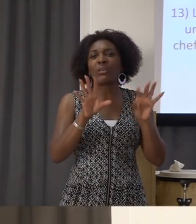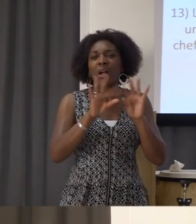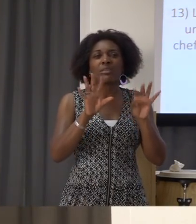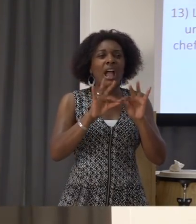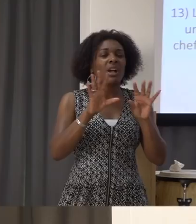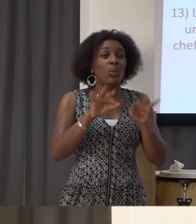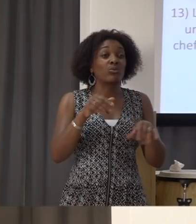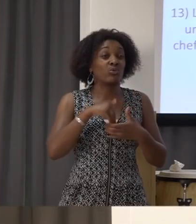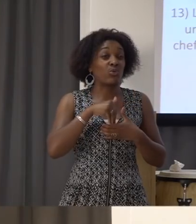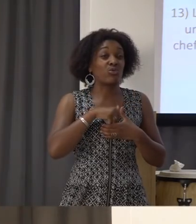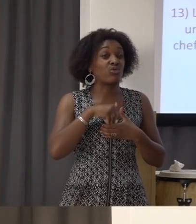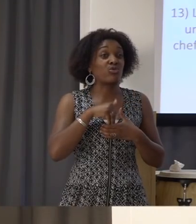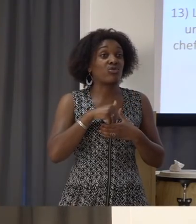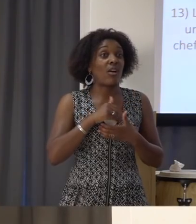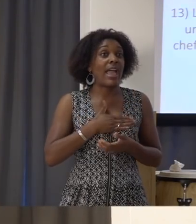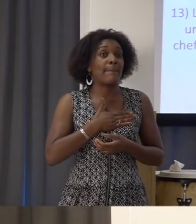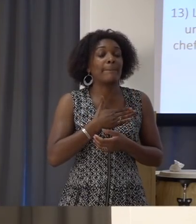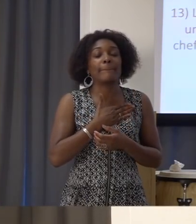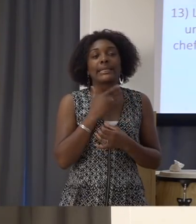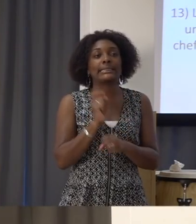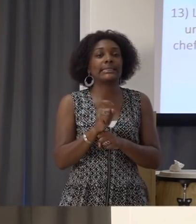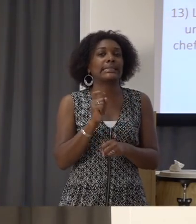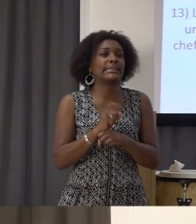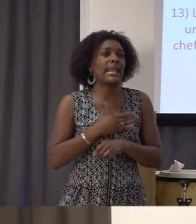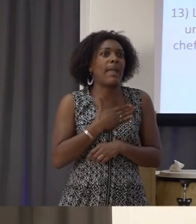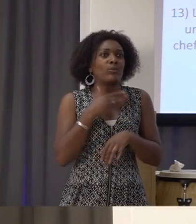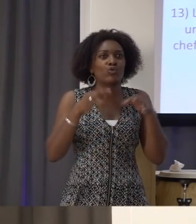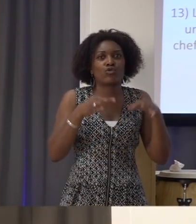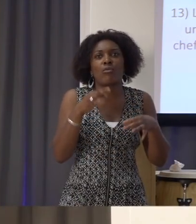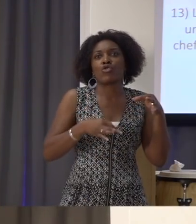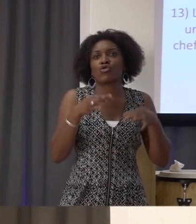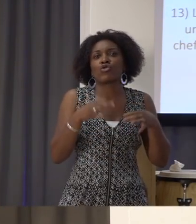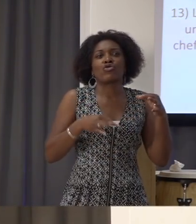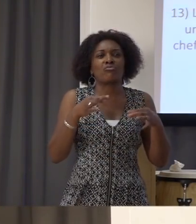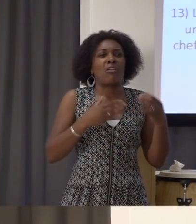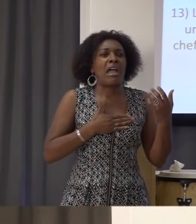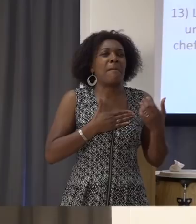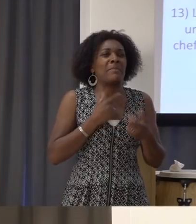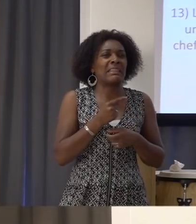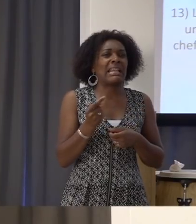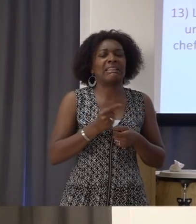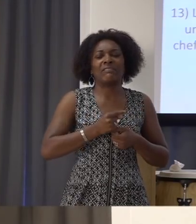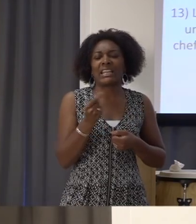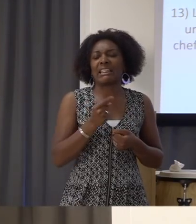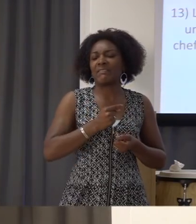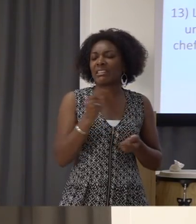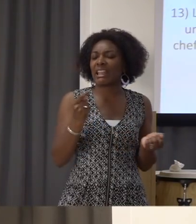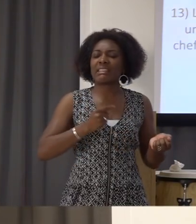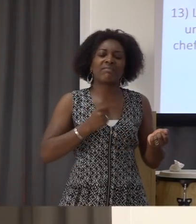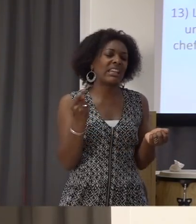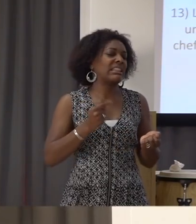Ils sont animés d'un esprit de critique, de jugement et de négativisme.